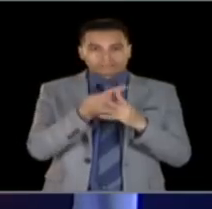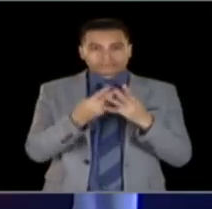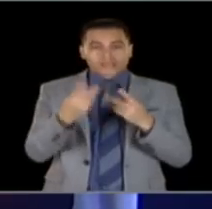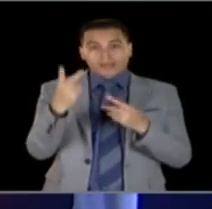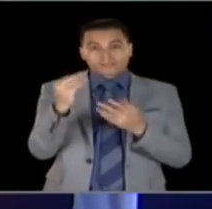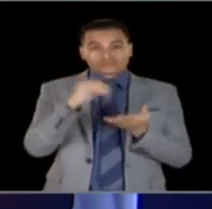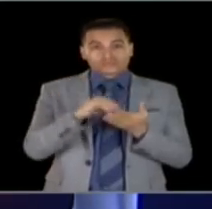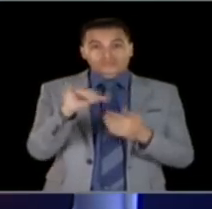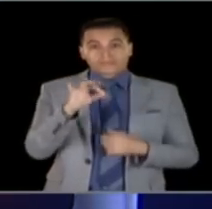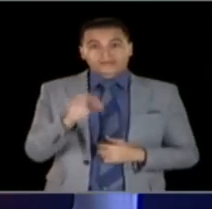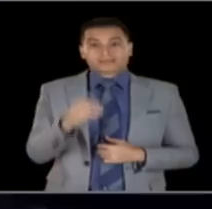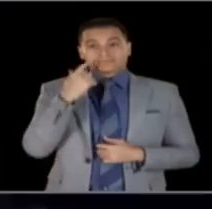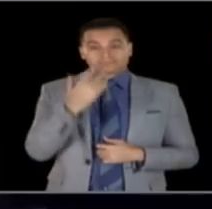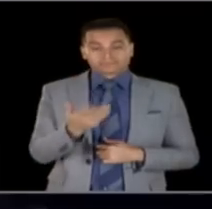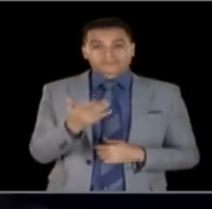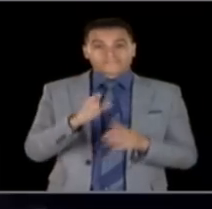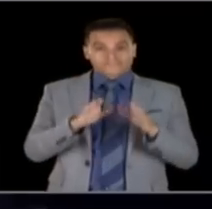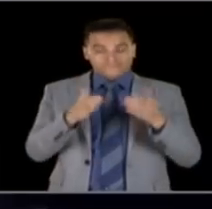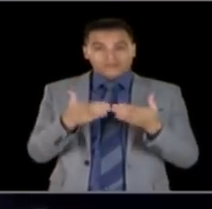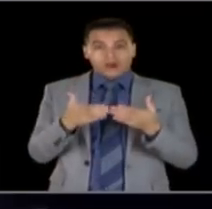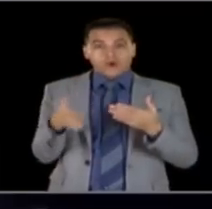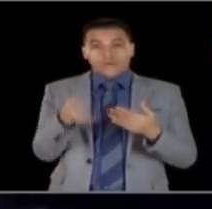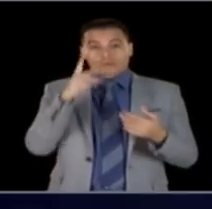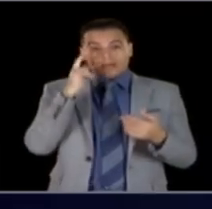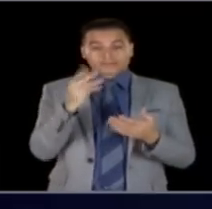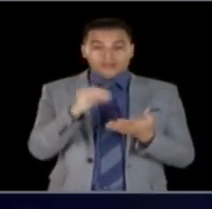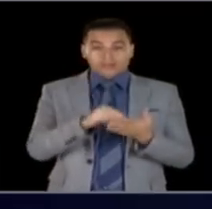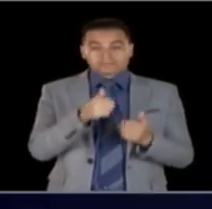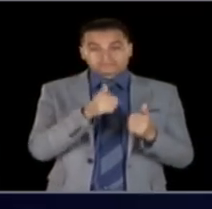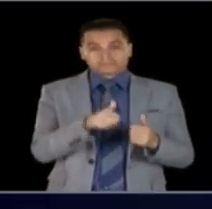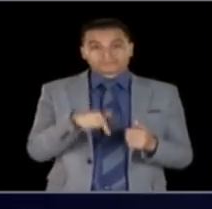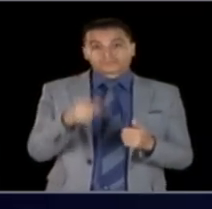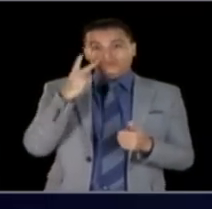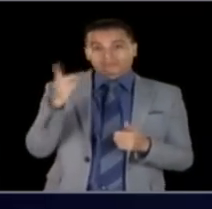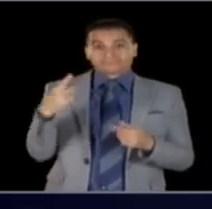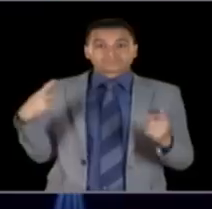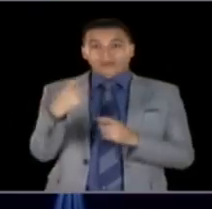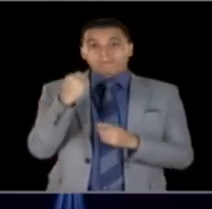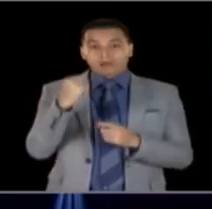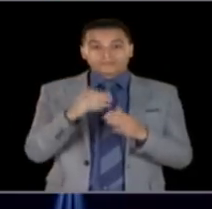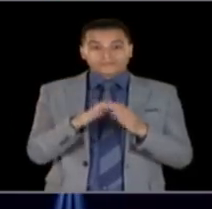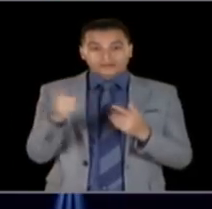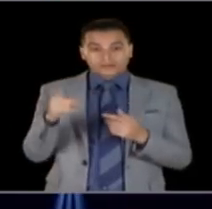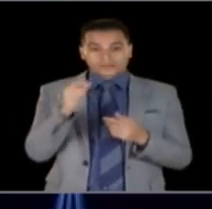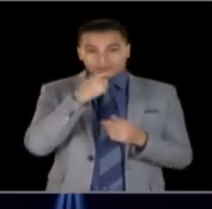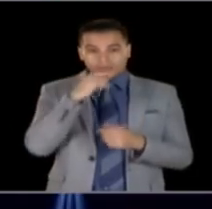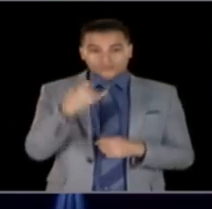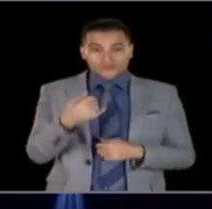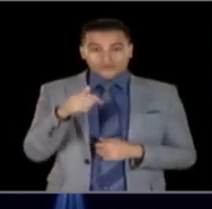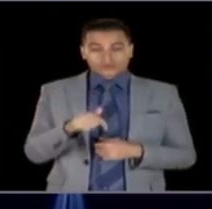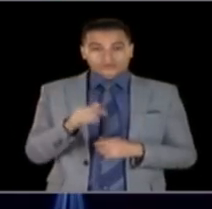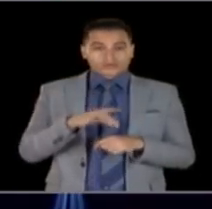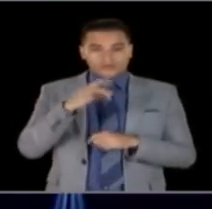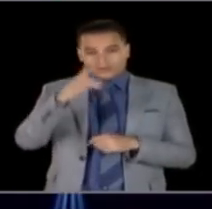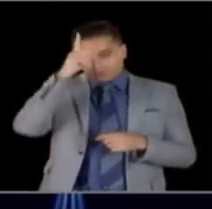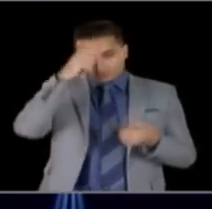20 نقطة مهمين جدا لفريق الحوت الأزرق. ضربة القاضية، امتى الجوكر؟ قلنا هناخده في الجغرافيا بس نأجل